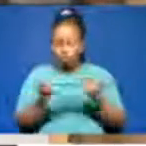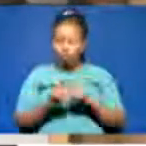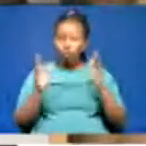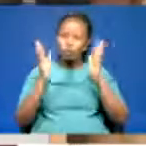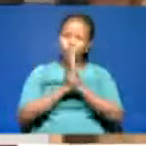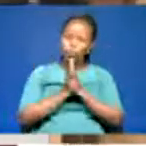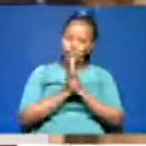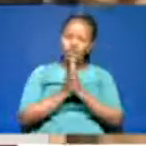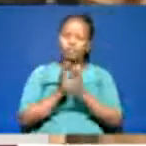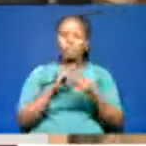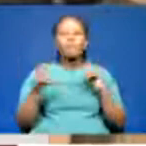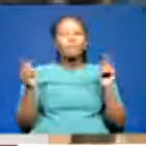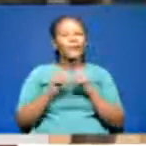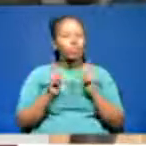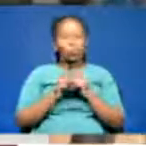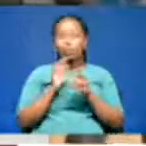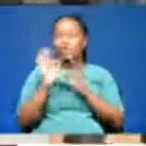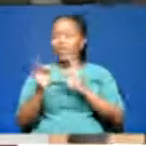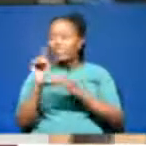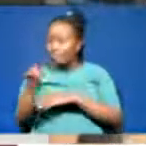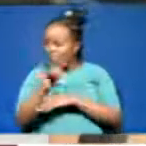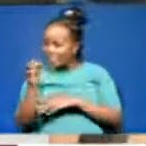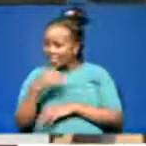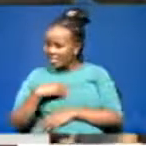tena kuwakosoa. Kiona wanafanya mbaya